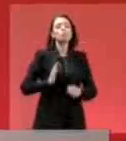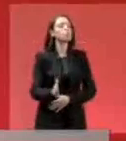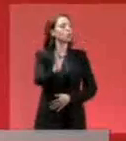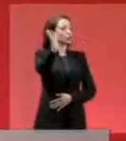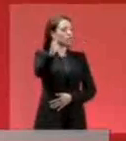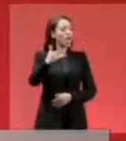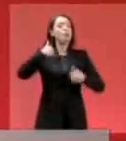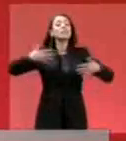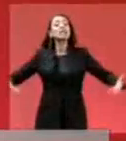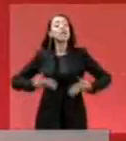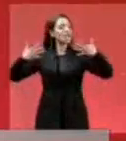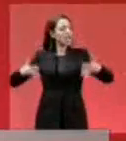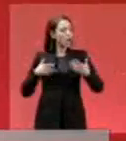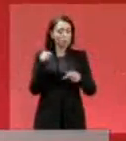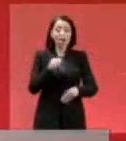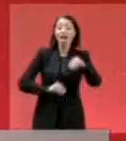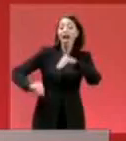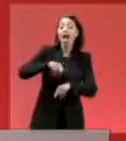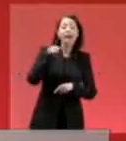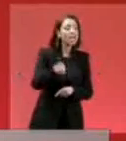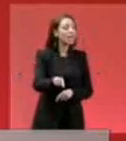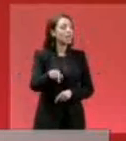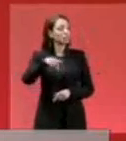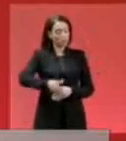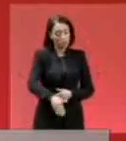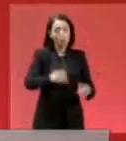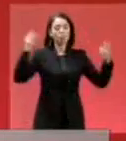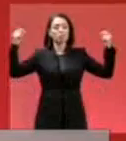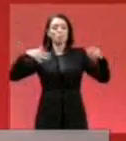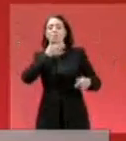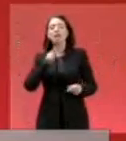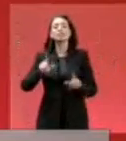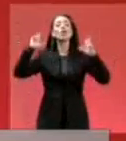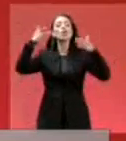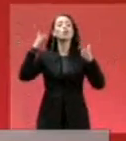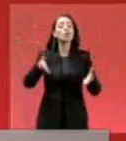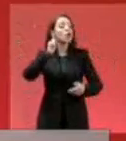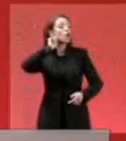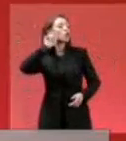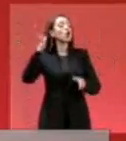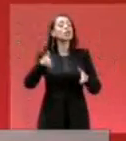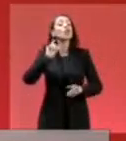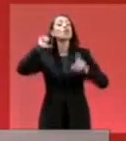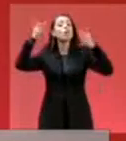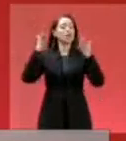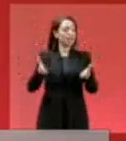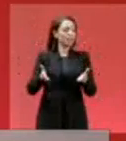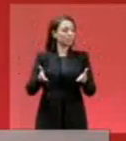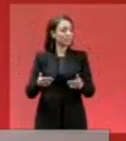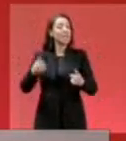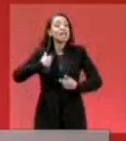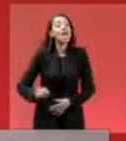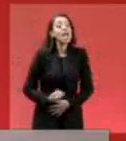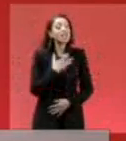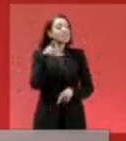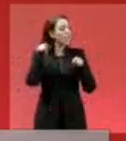και είμαστε χαρούμενοι, γιατί οι εκλογές είναι το πανηγύρι της δημοκρατίας, είναι η γιορτή της δημοκρατίας, και αισθανόμαστε